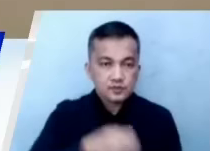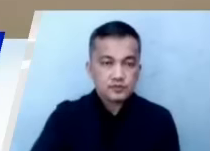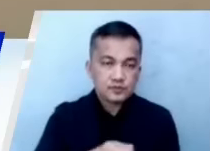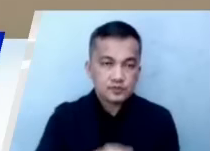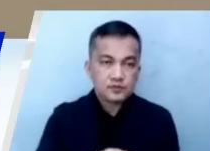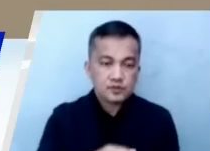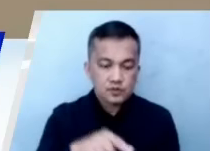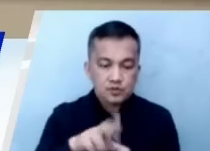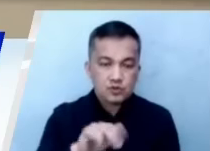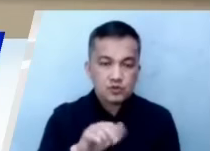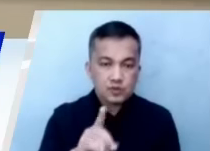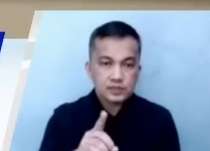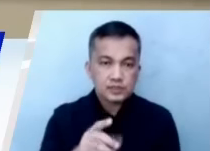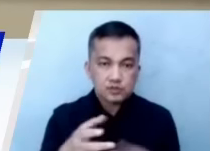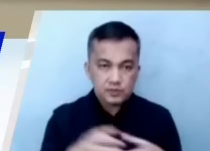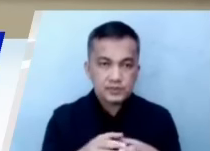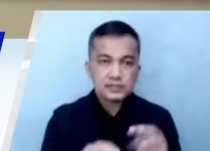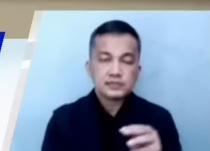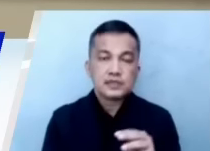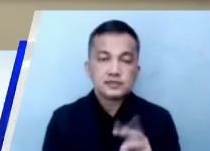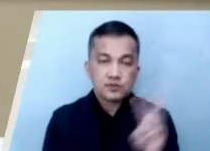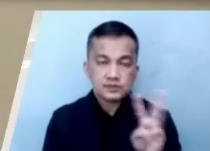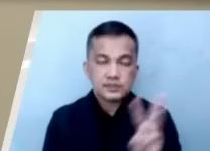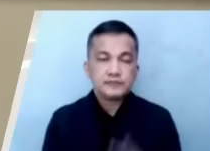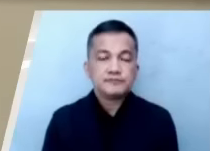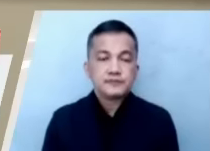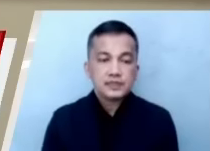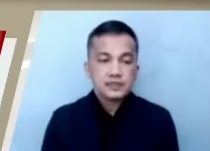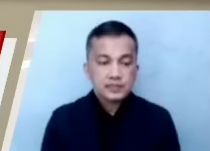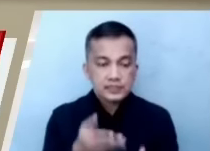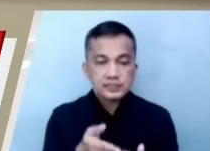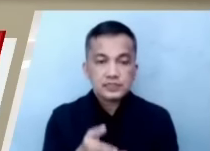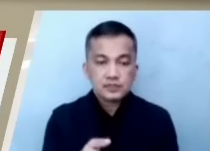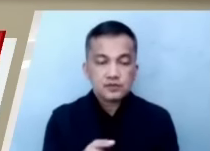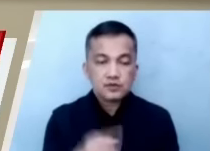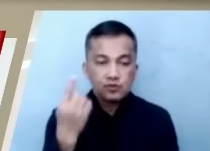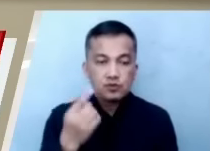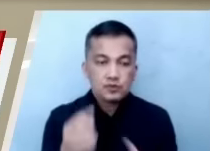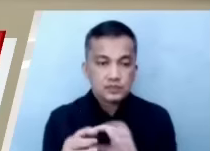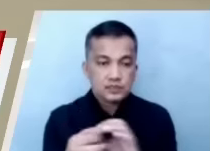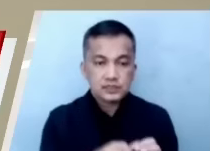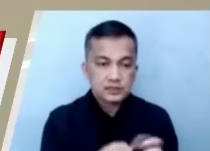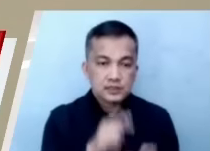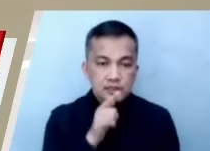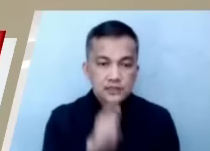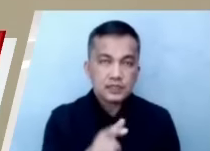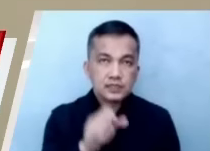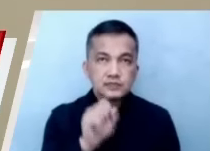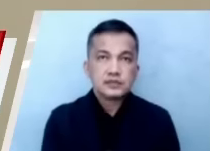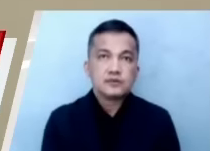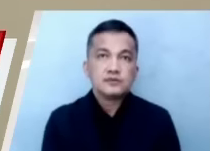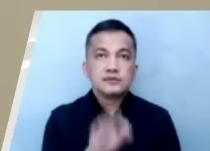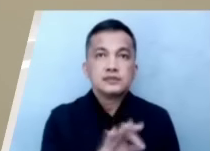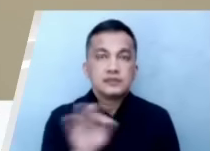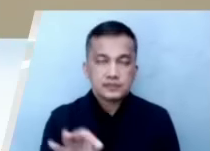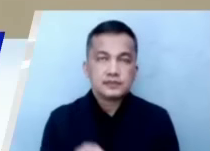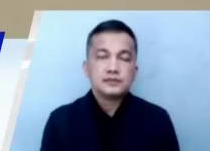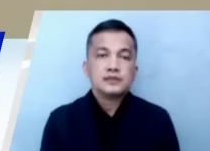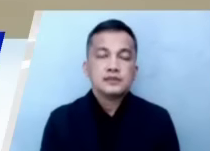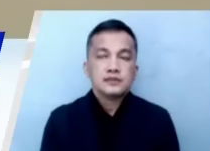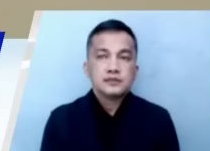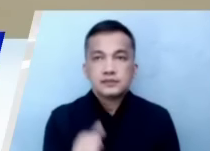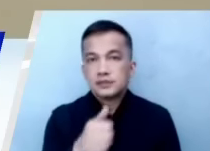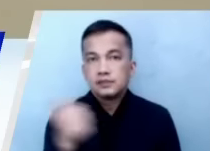Committee sa Miyerkules. She is our only link doon sa Lucky South 99 at saka doon sa ibang